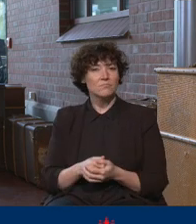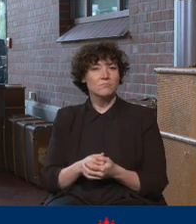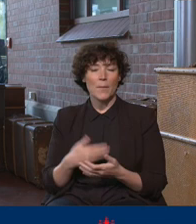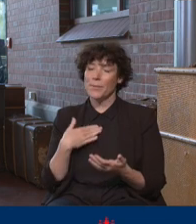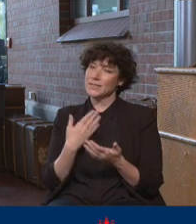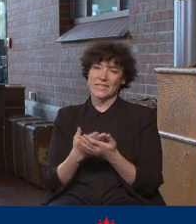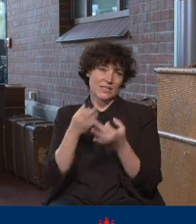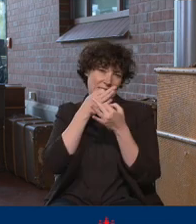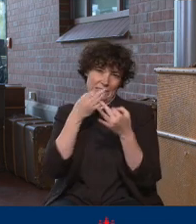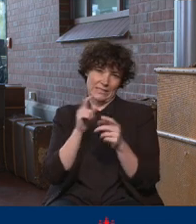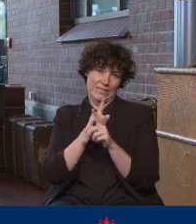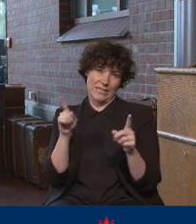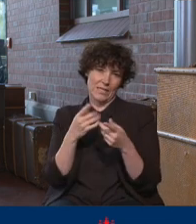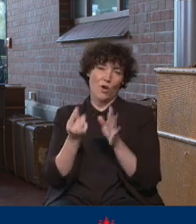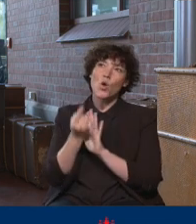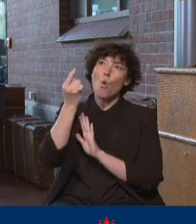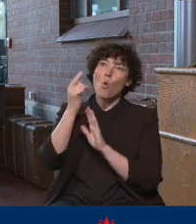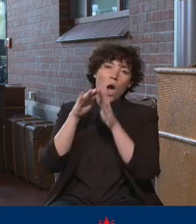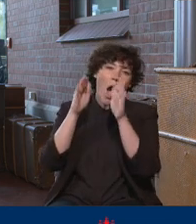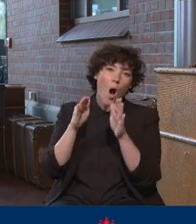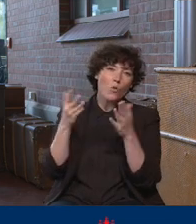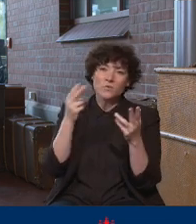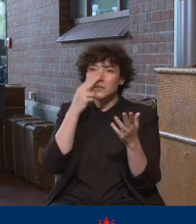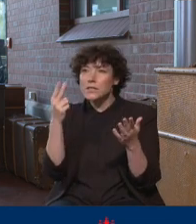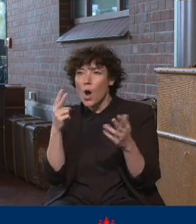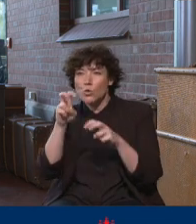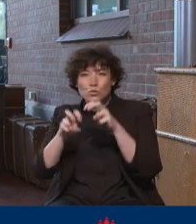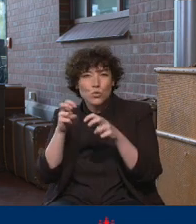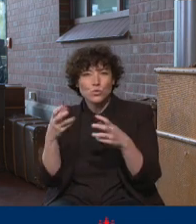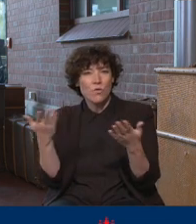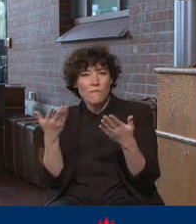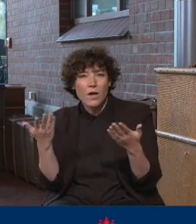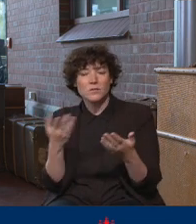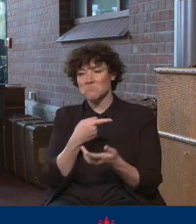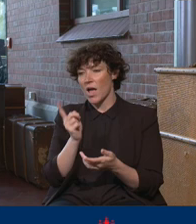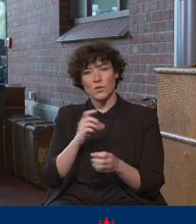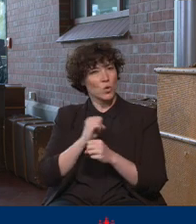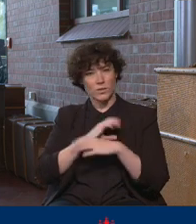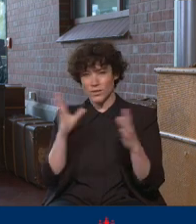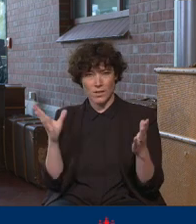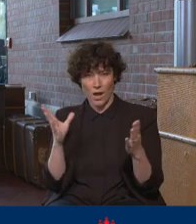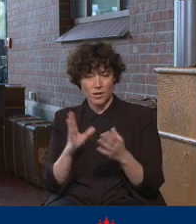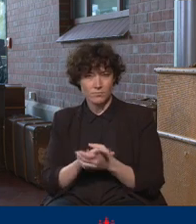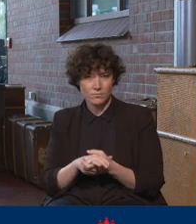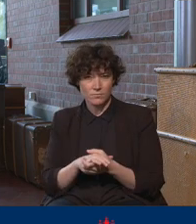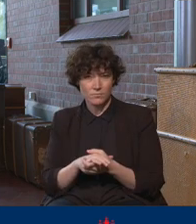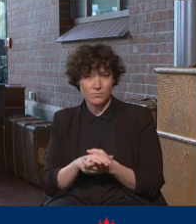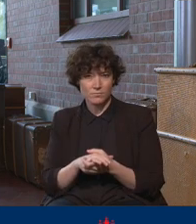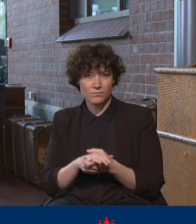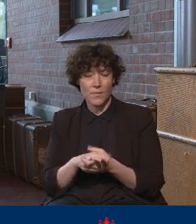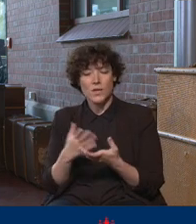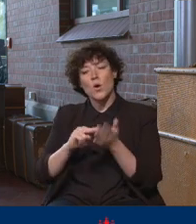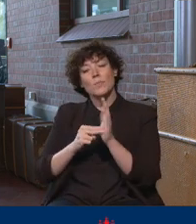nutzung höhe der häuser ist alles noch ein bisschen unbestimmt in den planungen ist viel wohnungsbau deshalb noch mal die frage